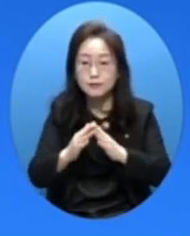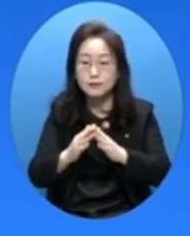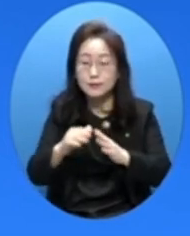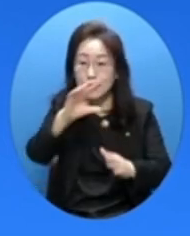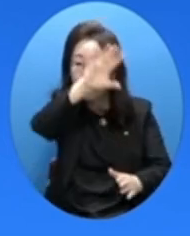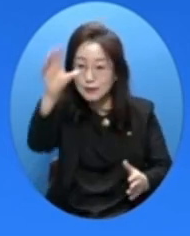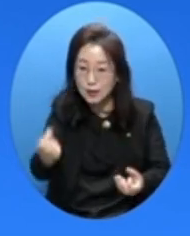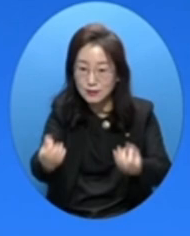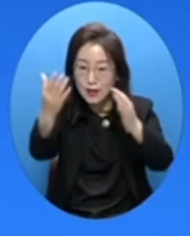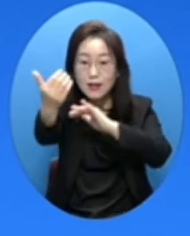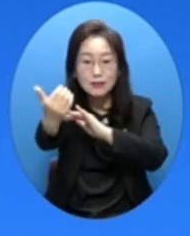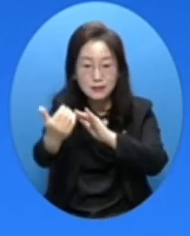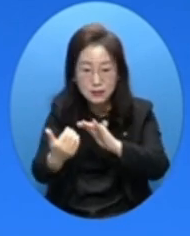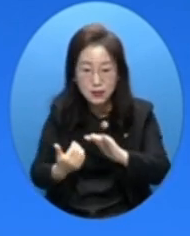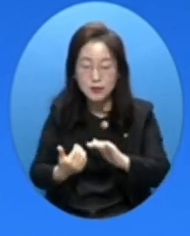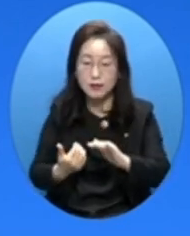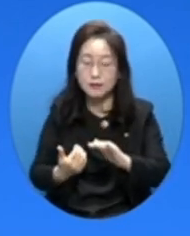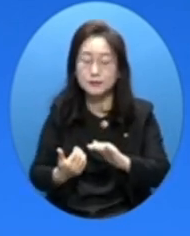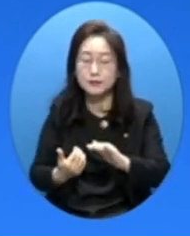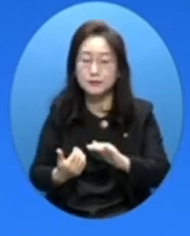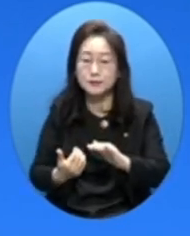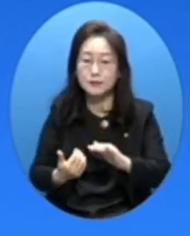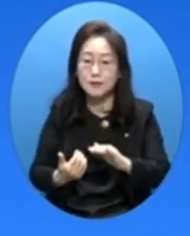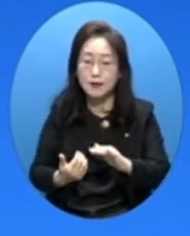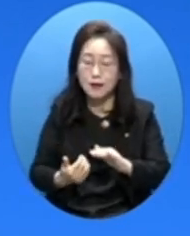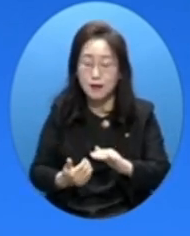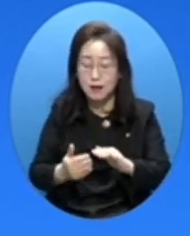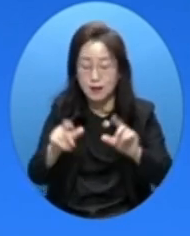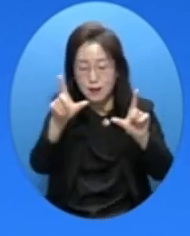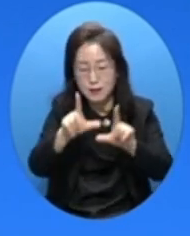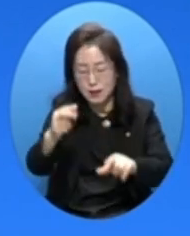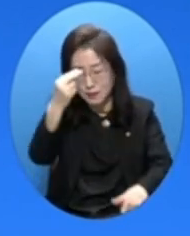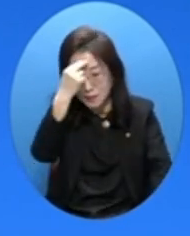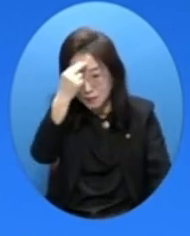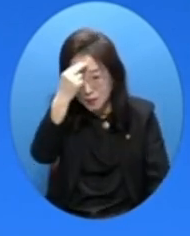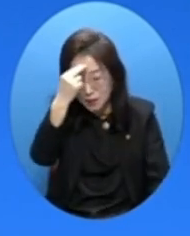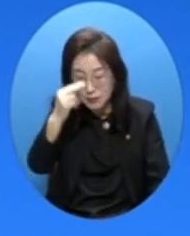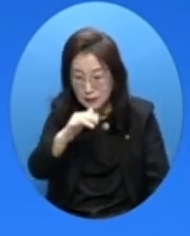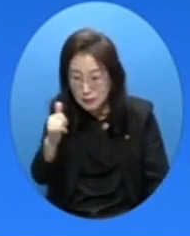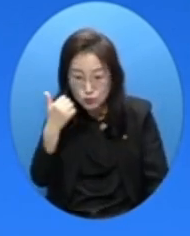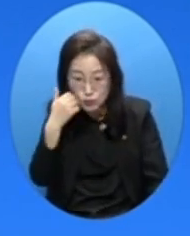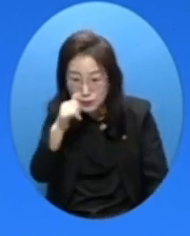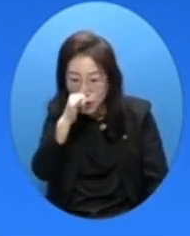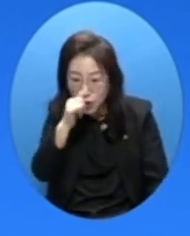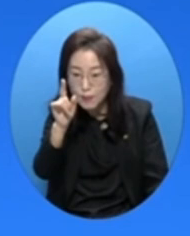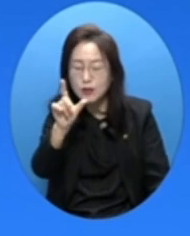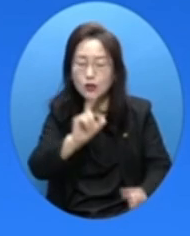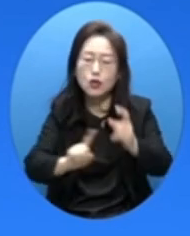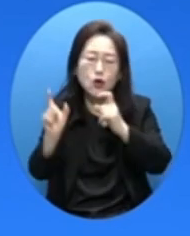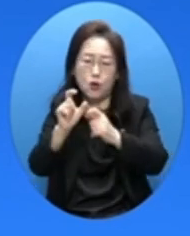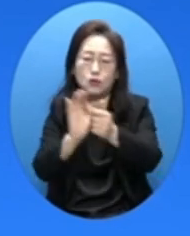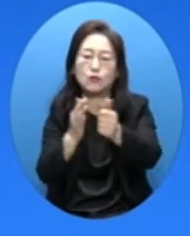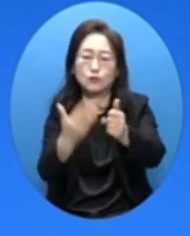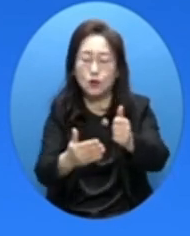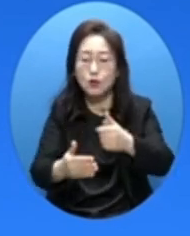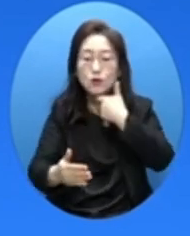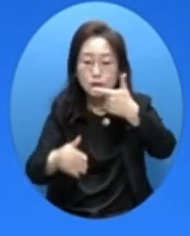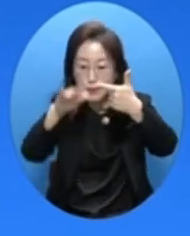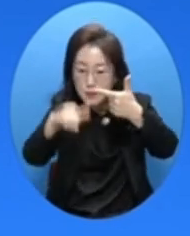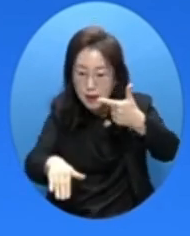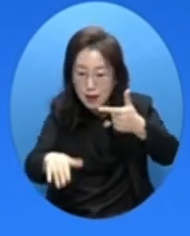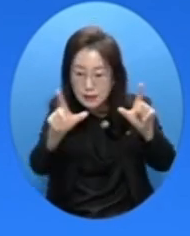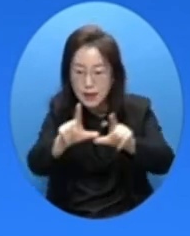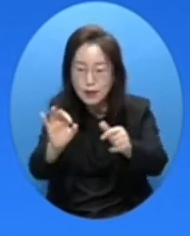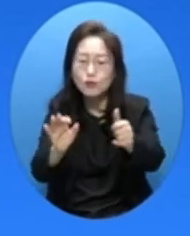성탄절 전에 우리에게 어려움에 처한 분들 한 번 더 도와드리고 6세 미만의 어린아이들 생활비도 좀